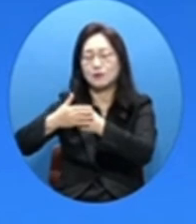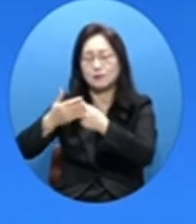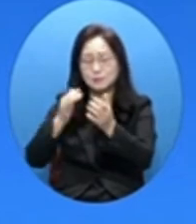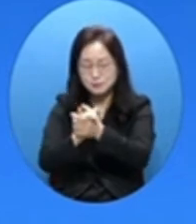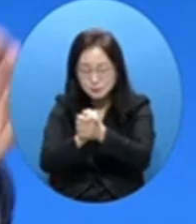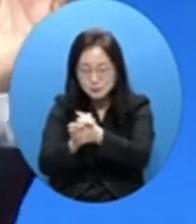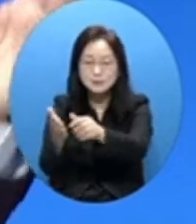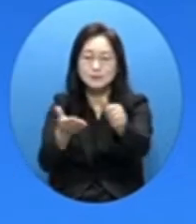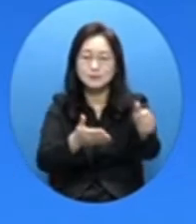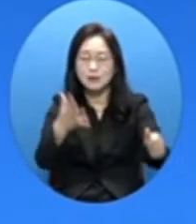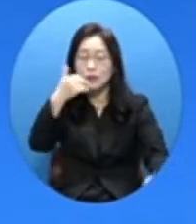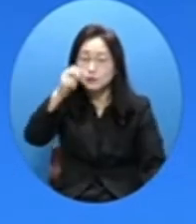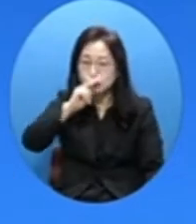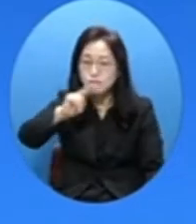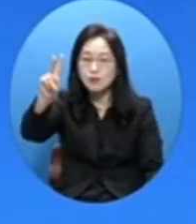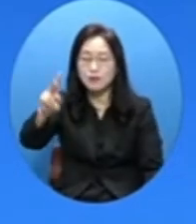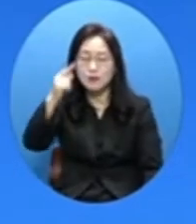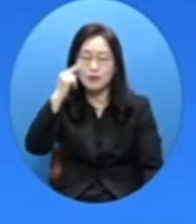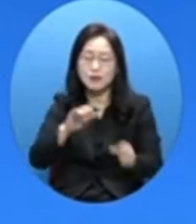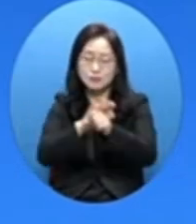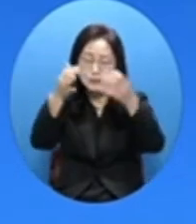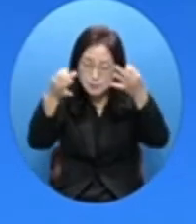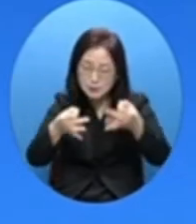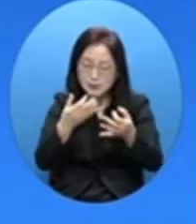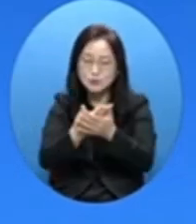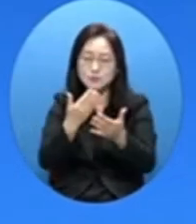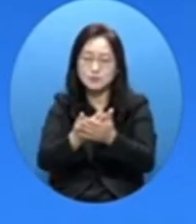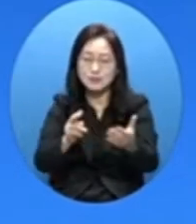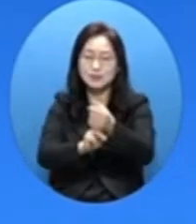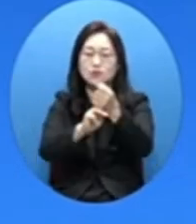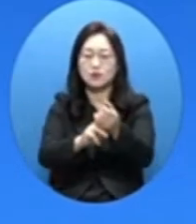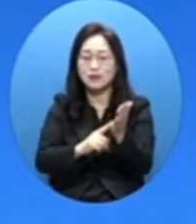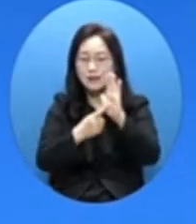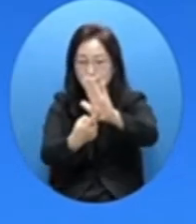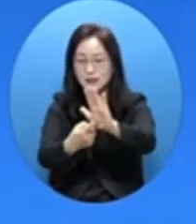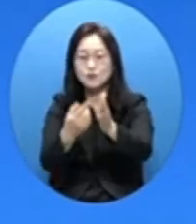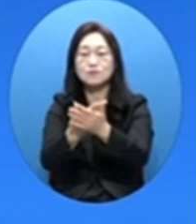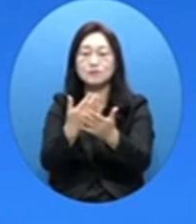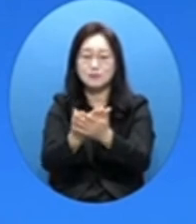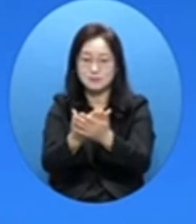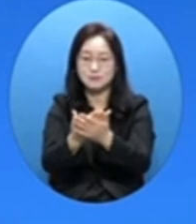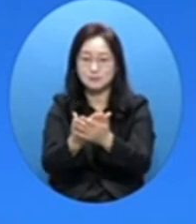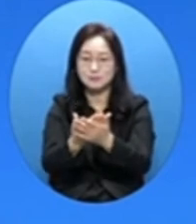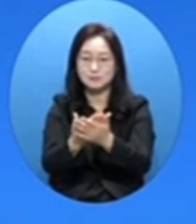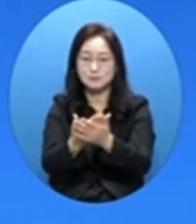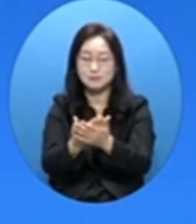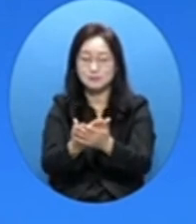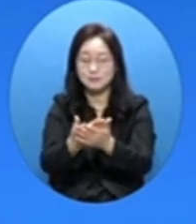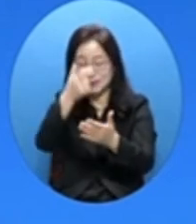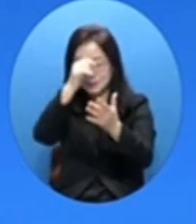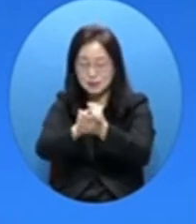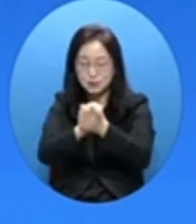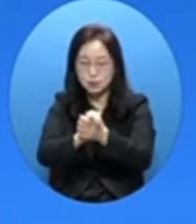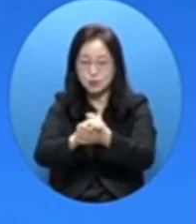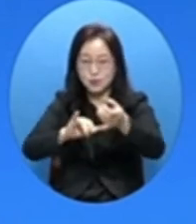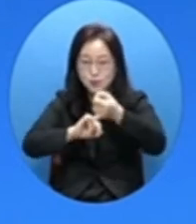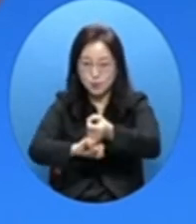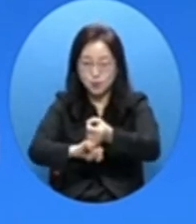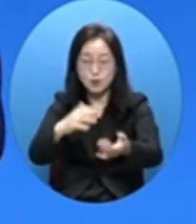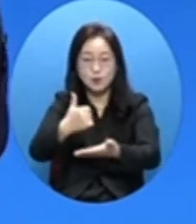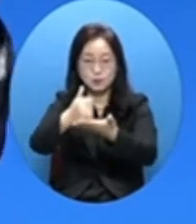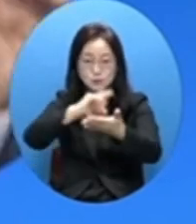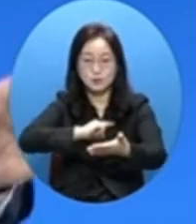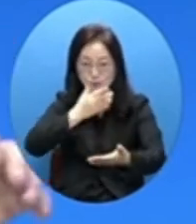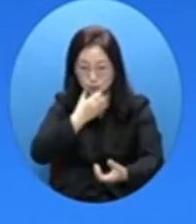것입니다. 주여 우리를 불쌍히 여기시고 주의 기적을 나타내 주시옵소서. 기도 용사들이 다 되시기를 주님의